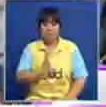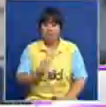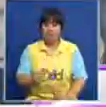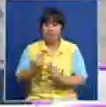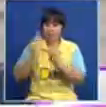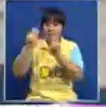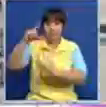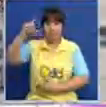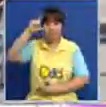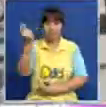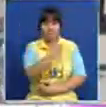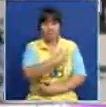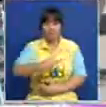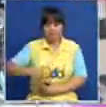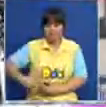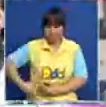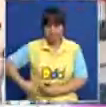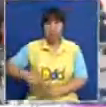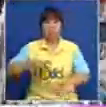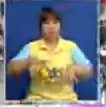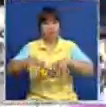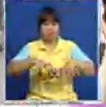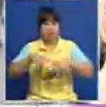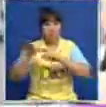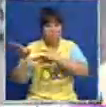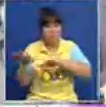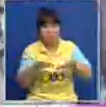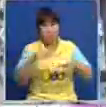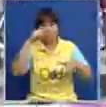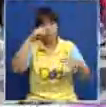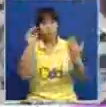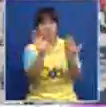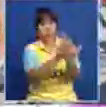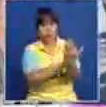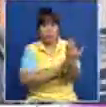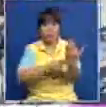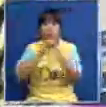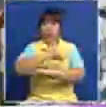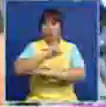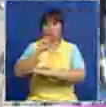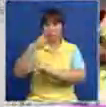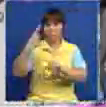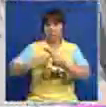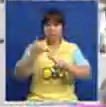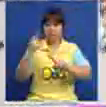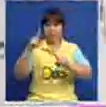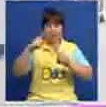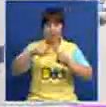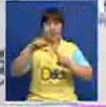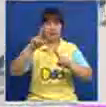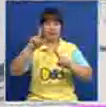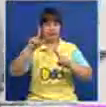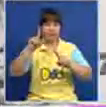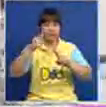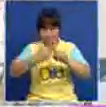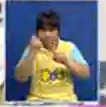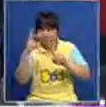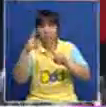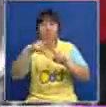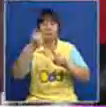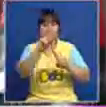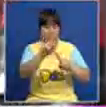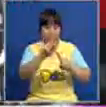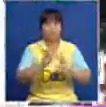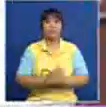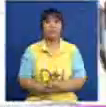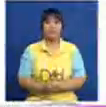ทสมเด็จพระเจ้าอยู่หัวซึ่งจะจัดขึ้นพร้อมกันทั่วประเทศในวันศุกร์ที่11ธันวาคมนี้ค่ะสำหรับชาวไทยทรงดำไทยจีนเป็น